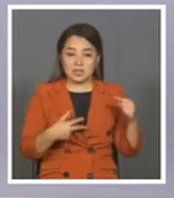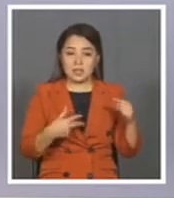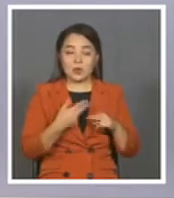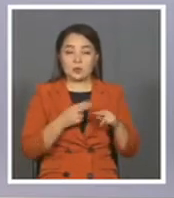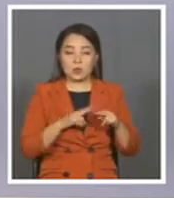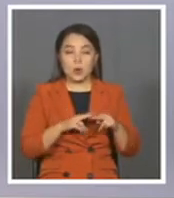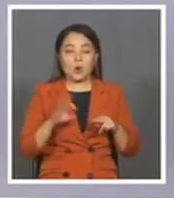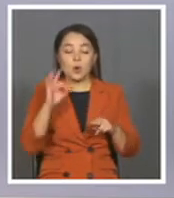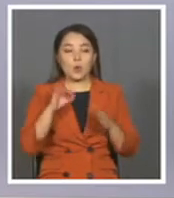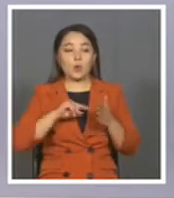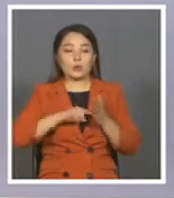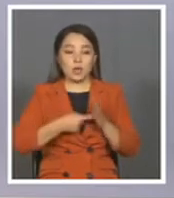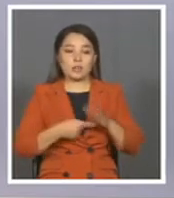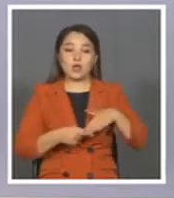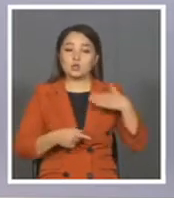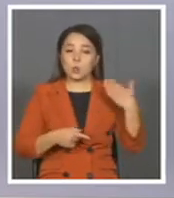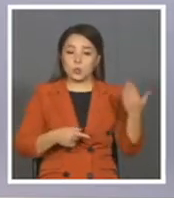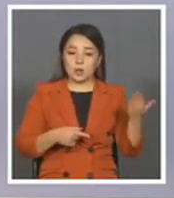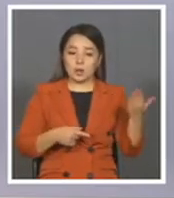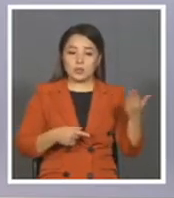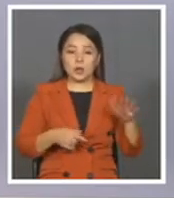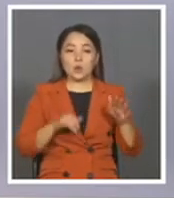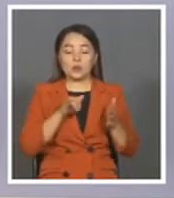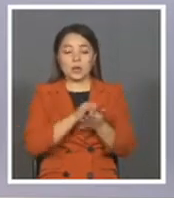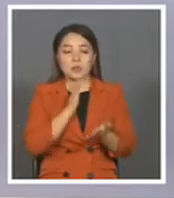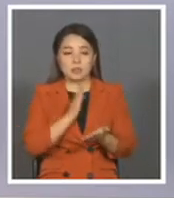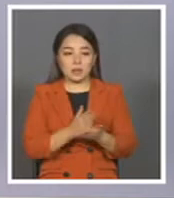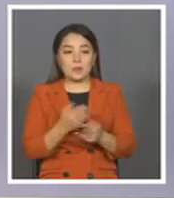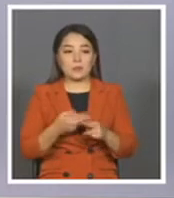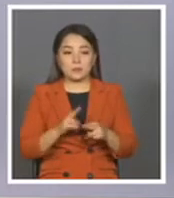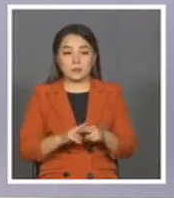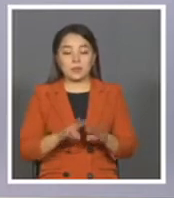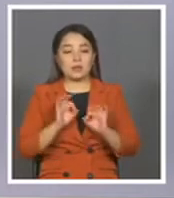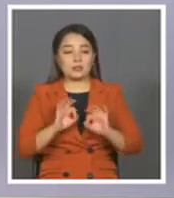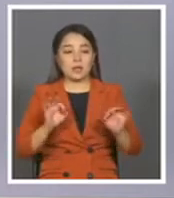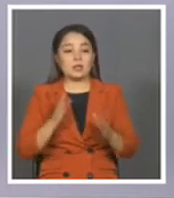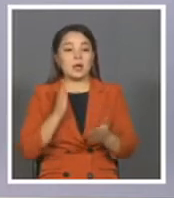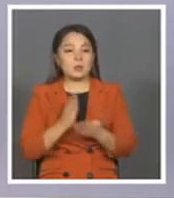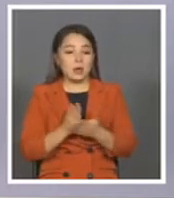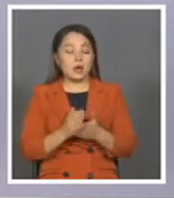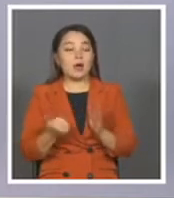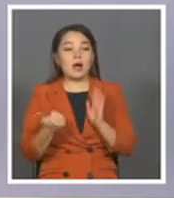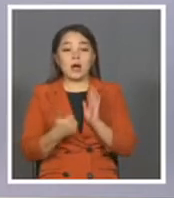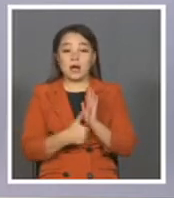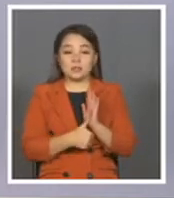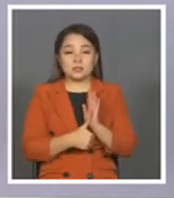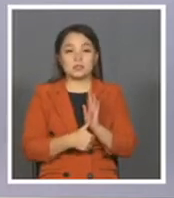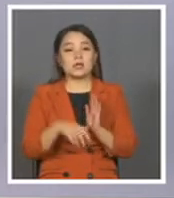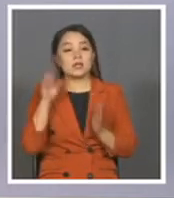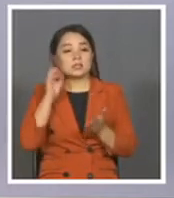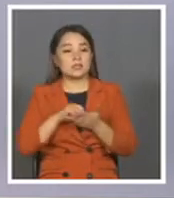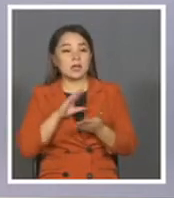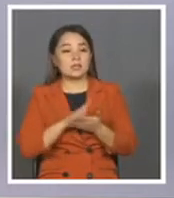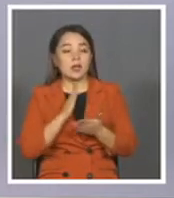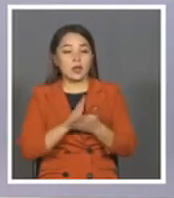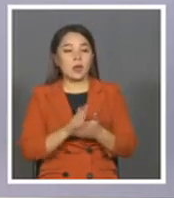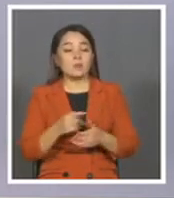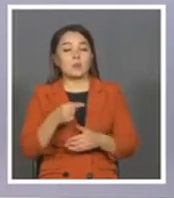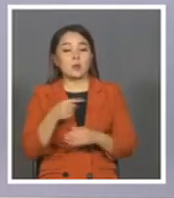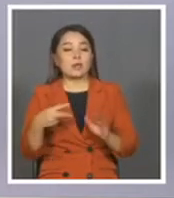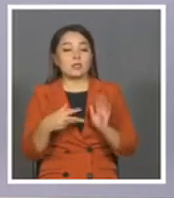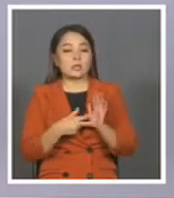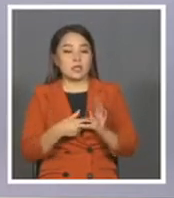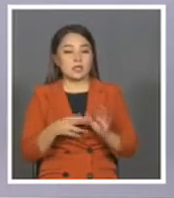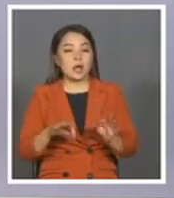О нүктесінің сол жағына орналастырамыз. Жаңа біз айтып өткендей, 6 саны минус 8 санынан артық